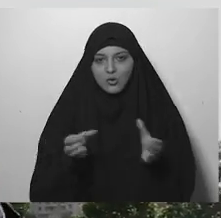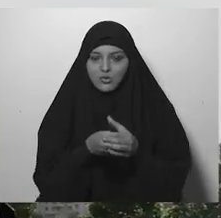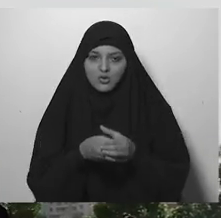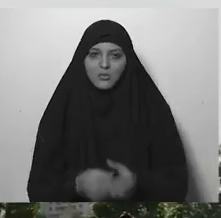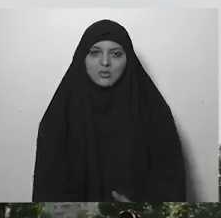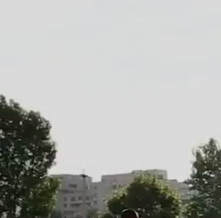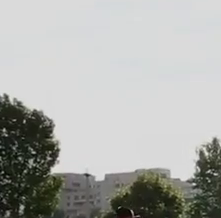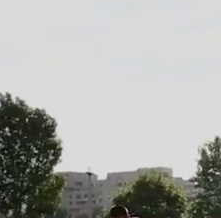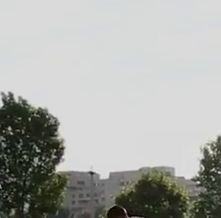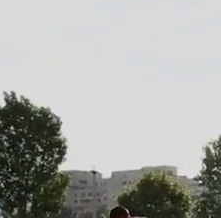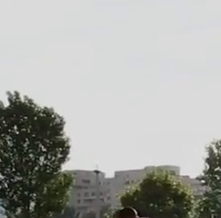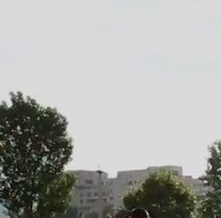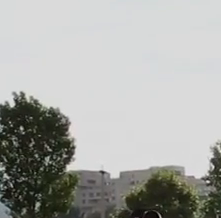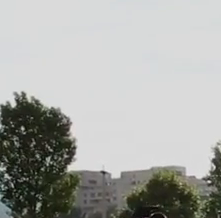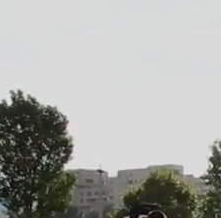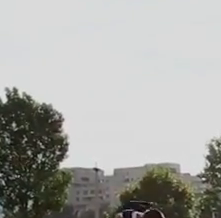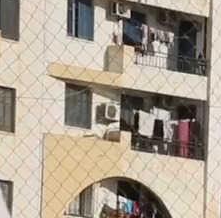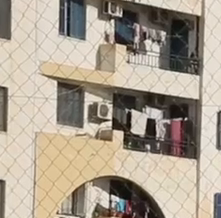basket.